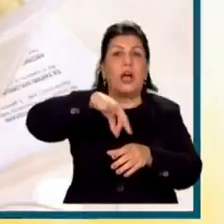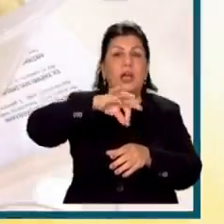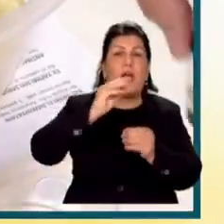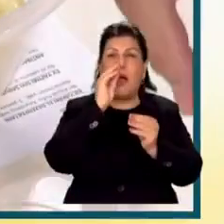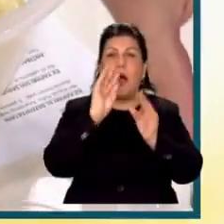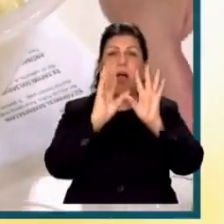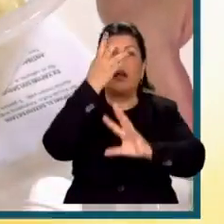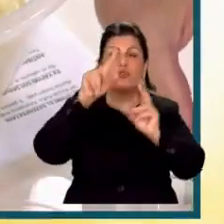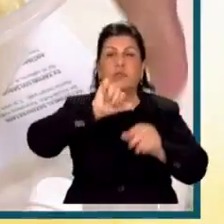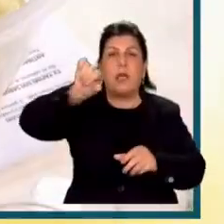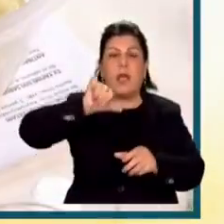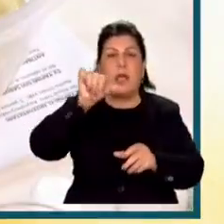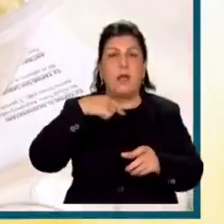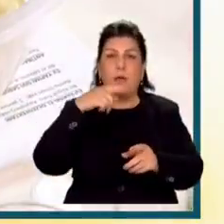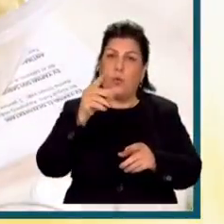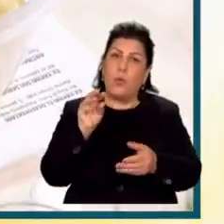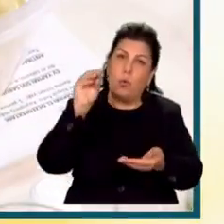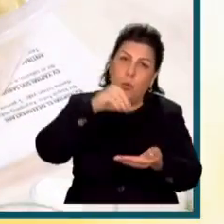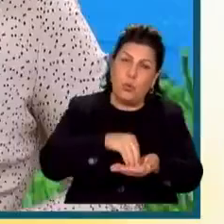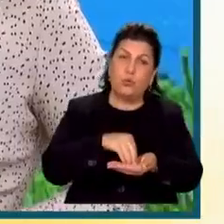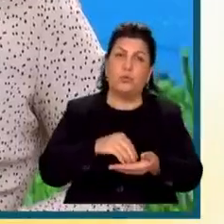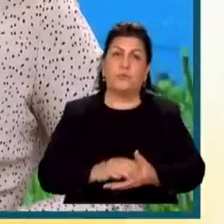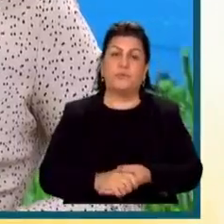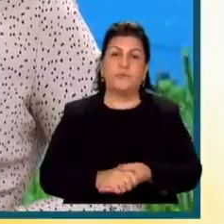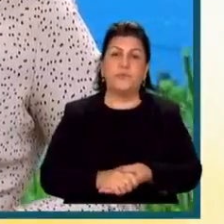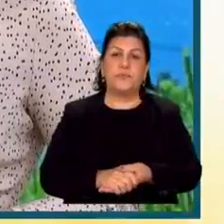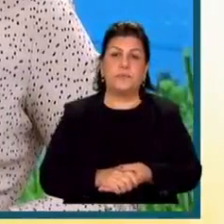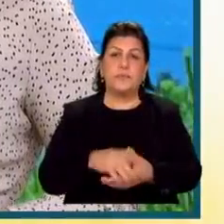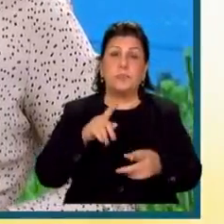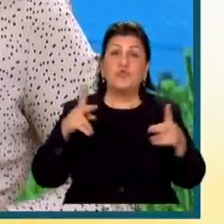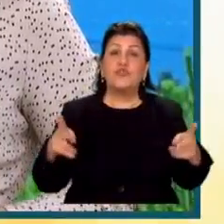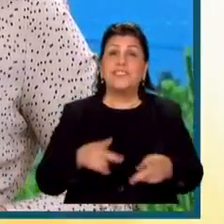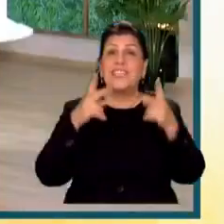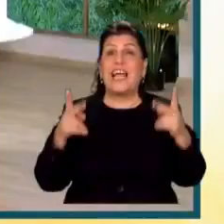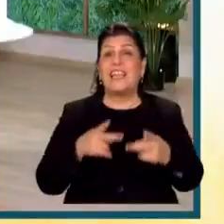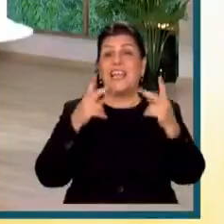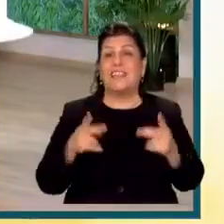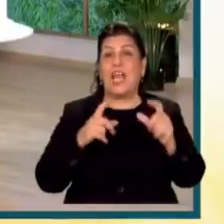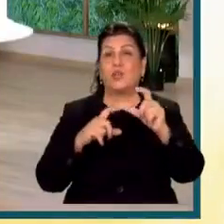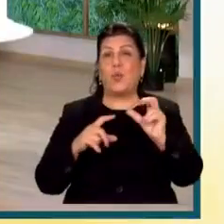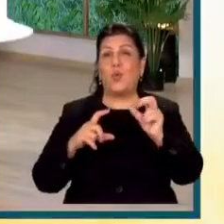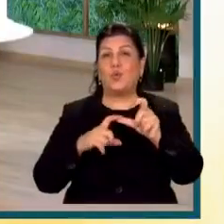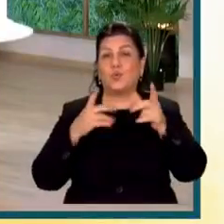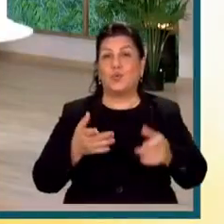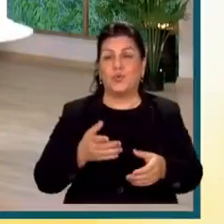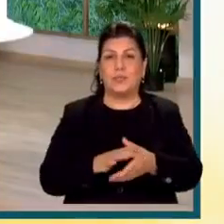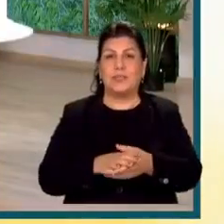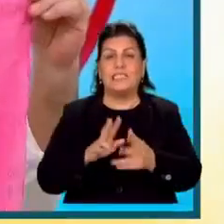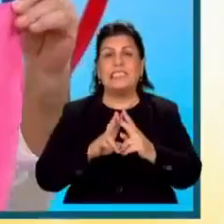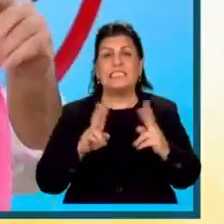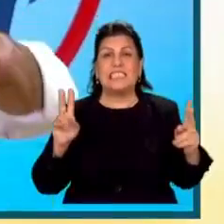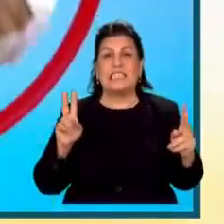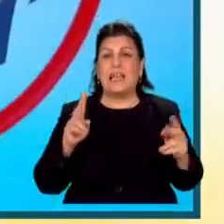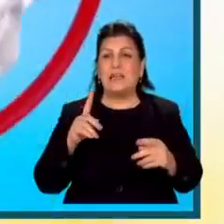katıyorum antiseptik yağlarımızı anda kolayca sürpriz yağlarınızdan da koyduk şimdi bu salata sosunu Biz sıradan bir